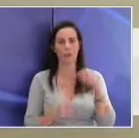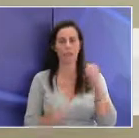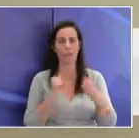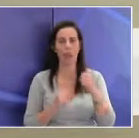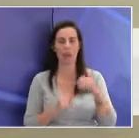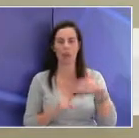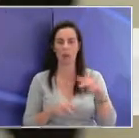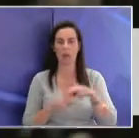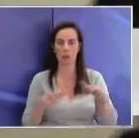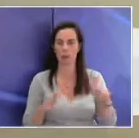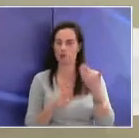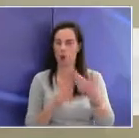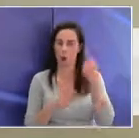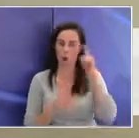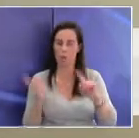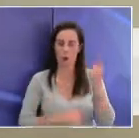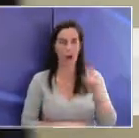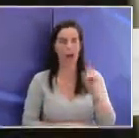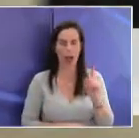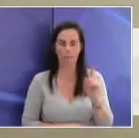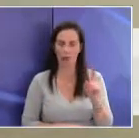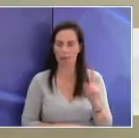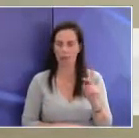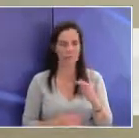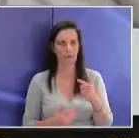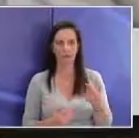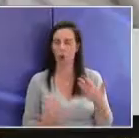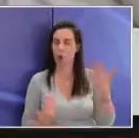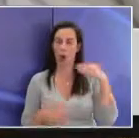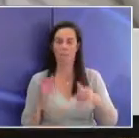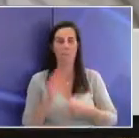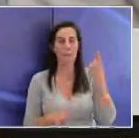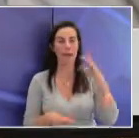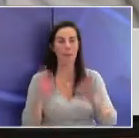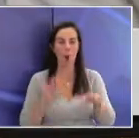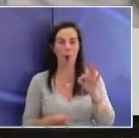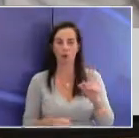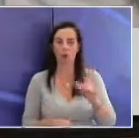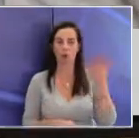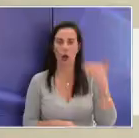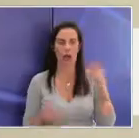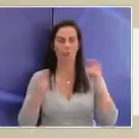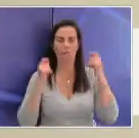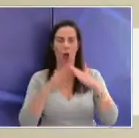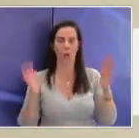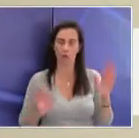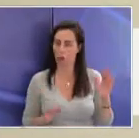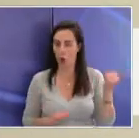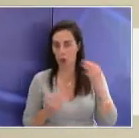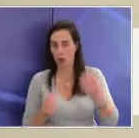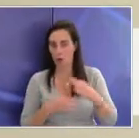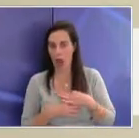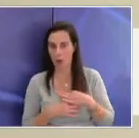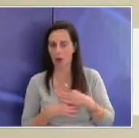להיות בסיטואציה של חוסר ודאות. אבל לא הייתה פה מערכת בחירות אחת בישראל שלא הייתה בהפתעה גדולה. לא תמיד